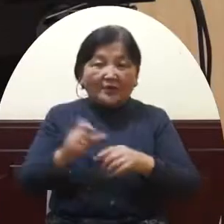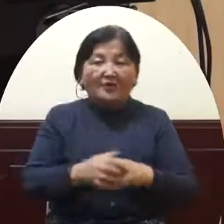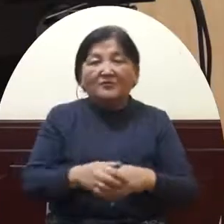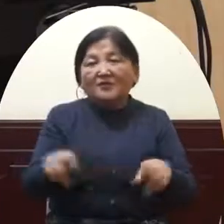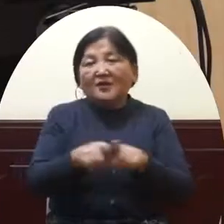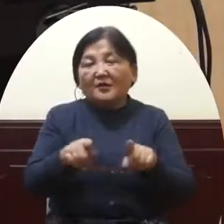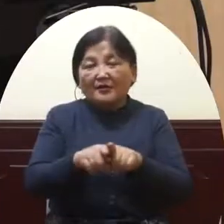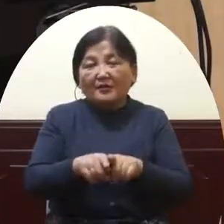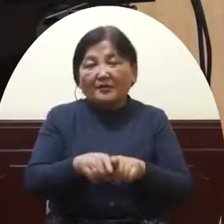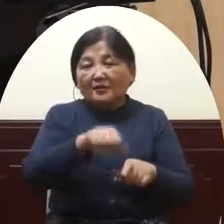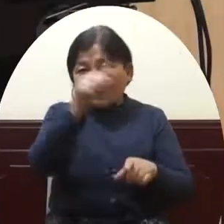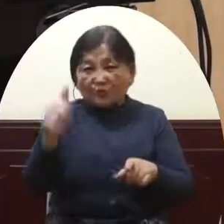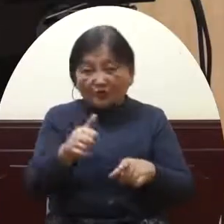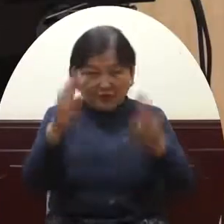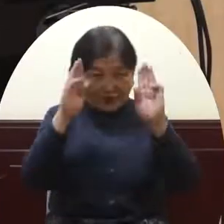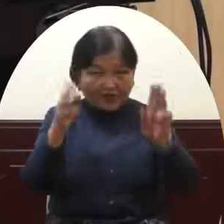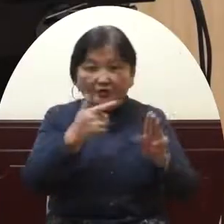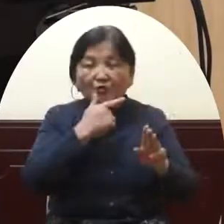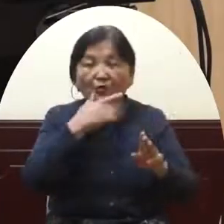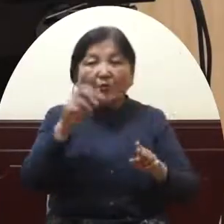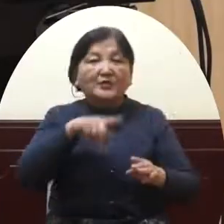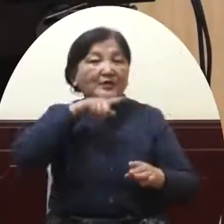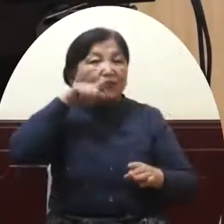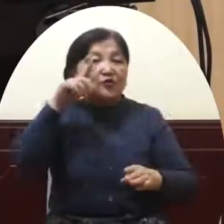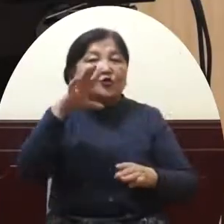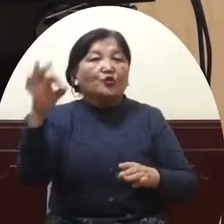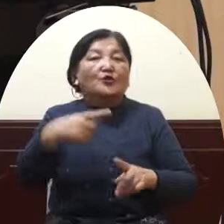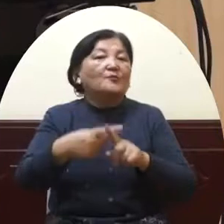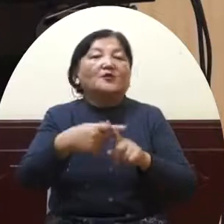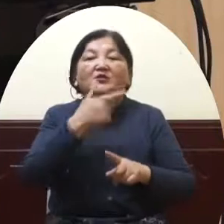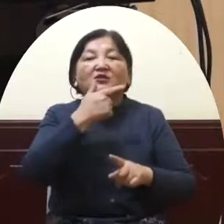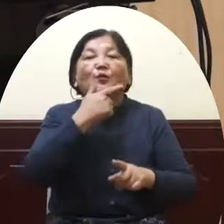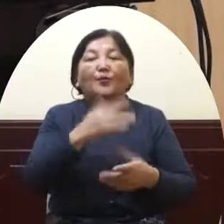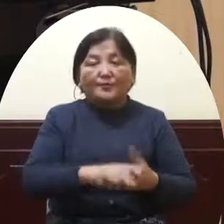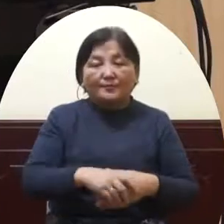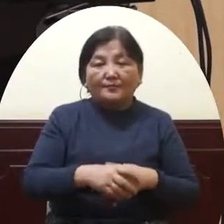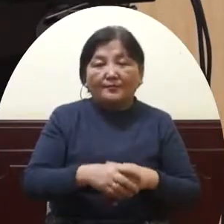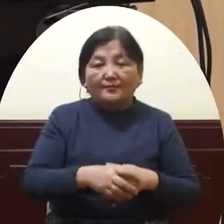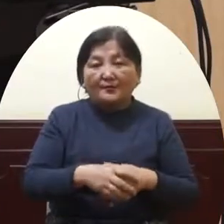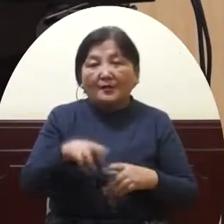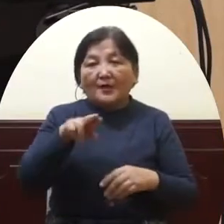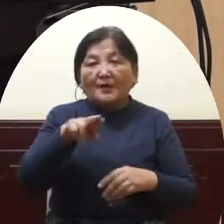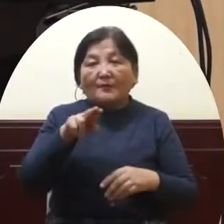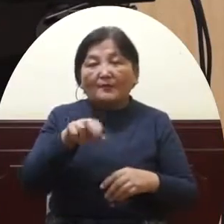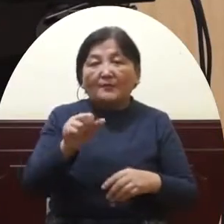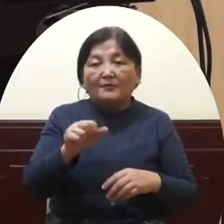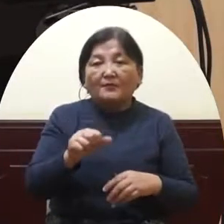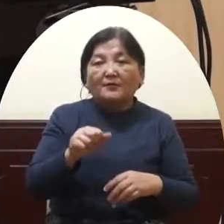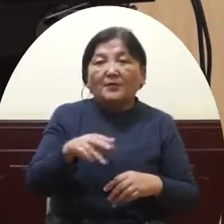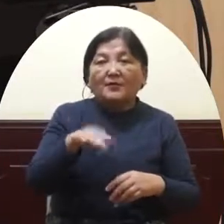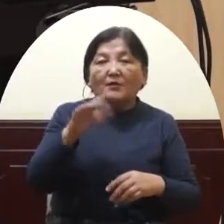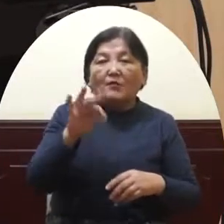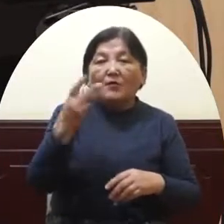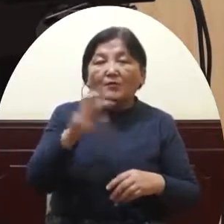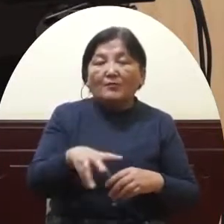асуултуудыг шийдэж чадахгүй залуучдын оролцоо ахихгүй. Яг бид нар платформыг ашиглах нь зөв л гэж бодож байгаа боловч энэ чинь суур